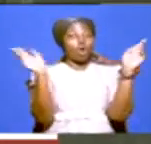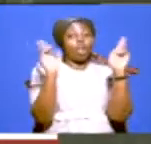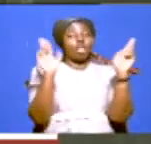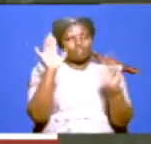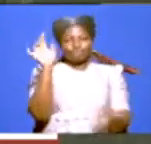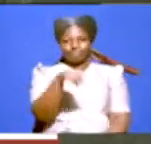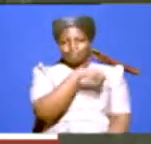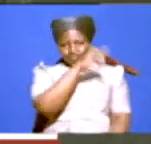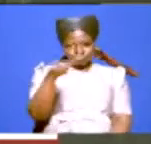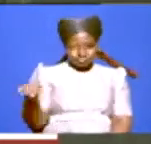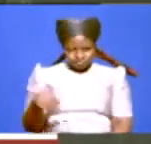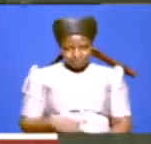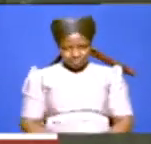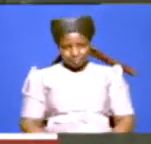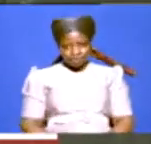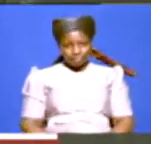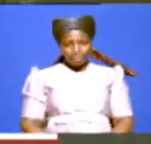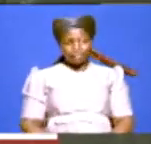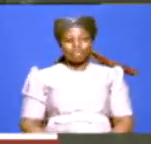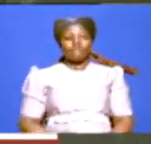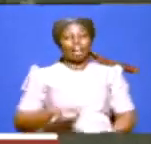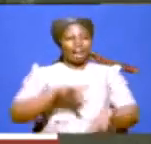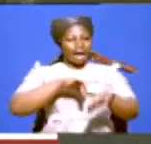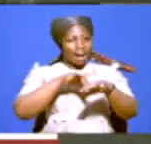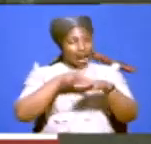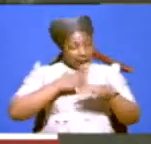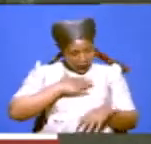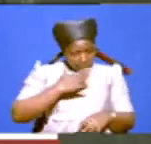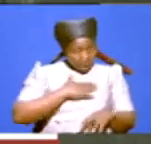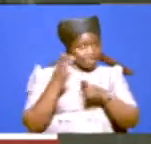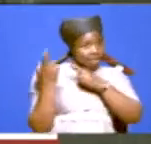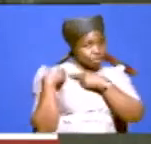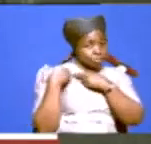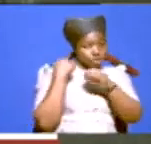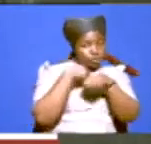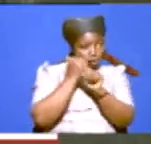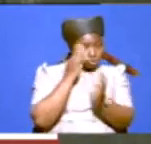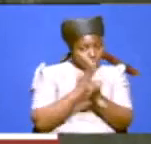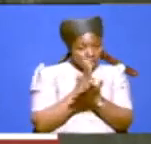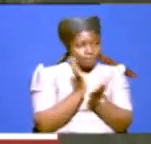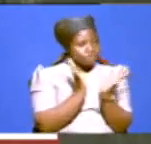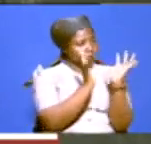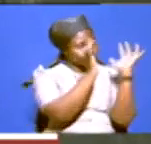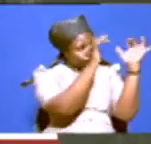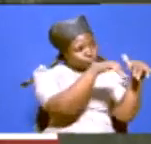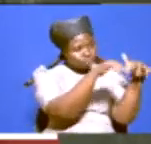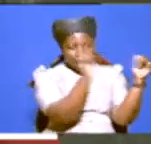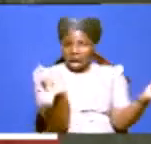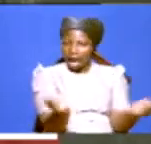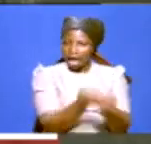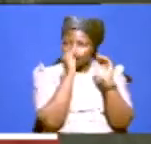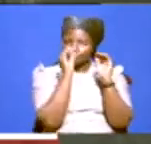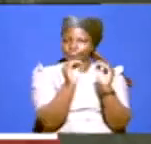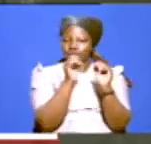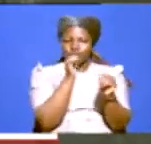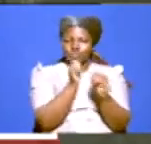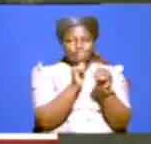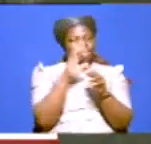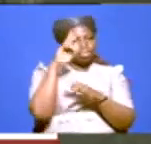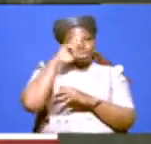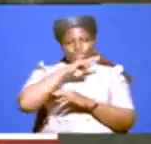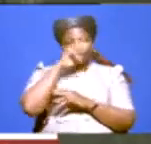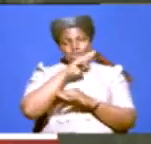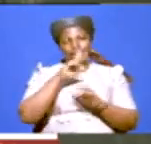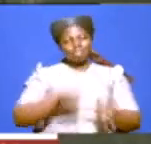prohibited. Ours is to ensure that no such gatherings which endangers the life of